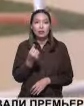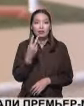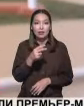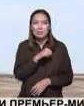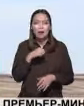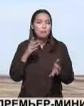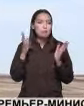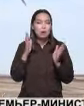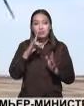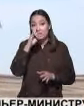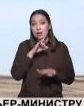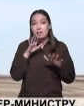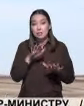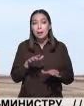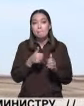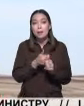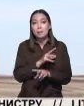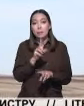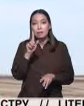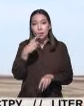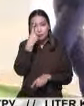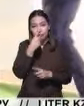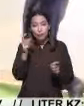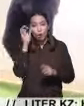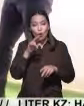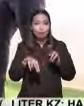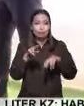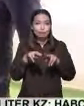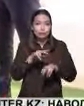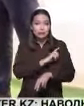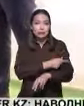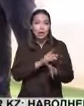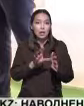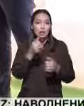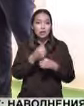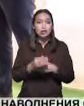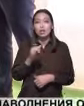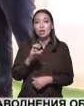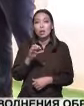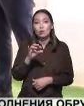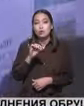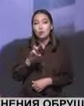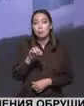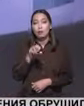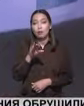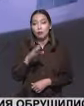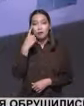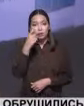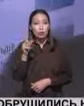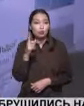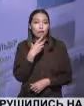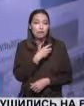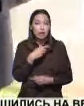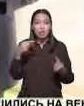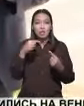большими в Казахстане. Премьер-министра также проинформировали о строительстве гибридной электростанции в Жанаузене. Бектенов отметил важность сочетания